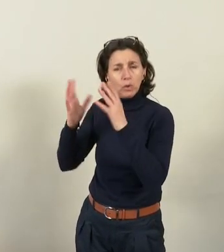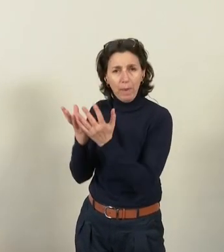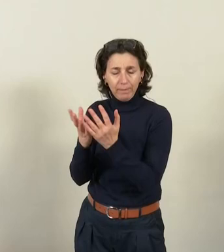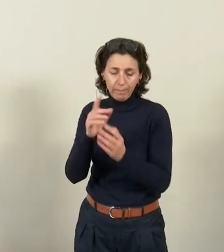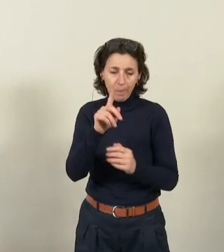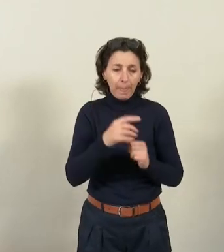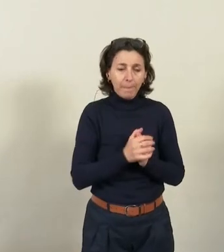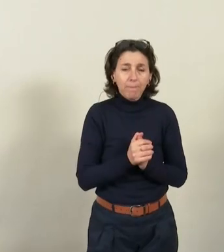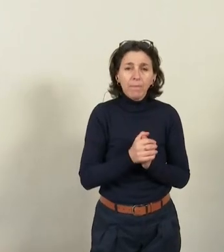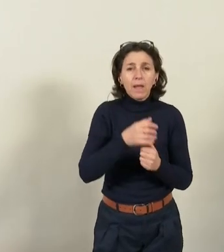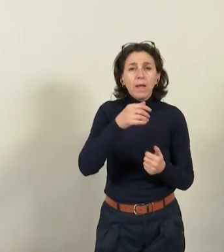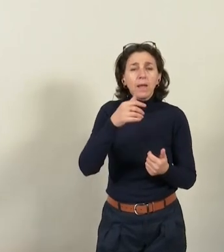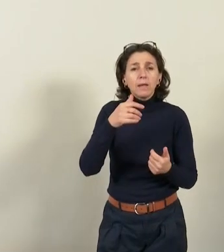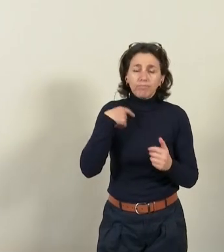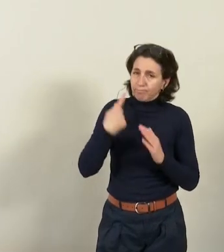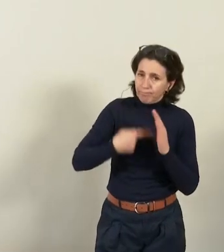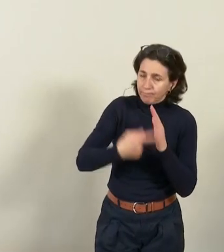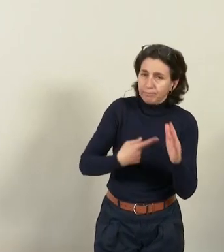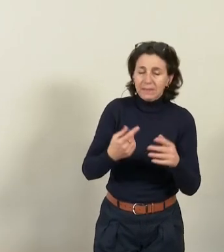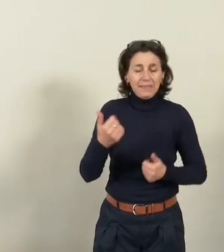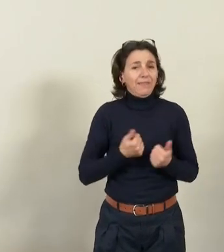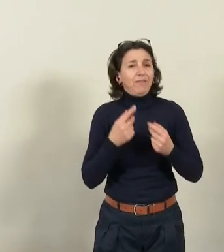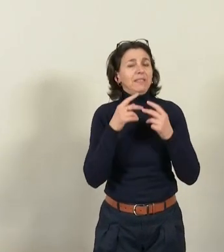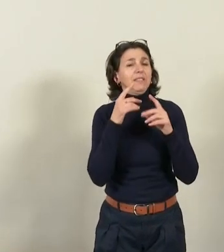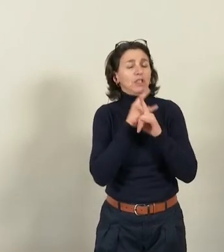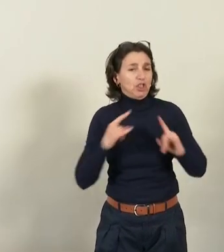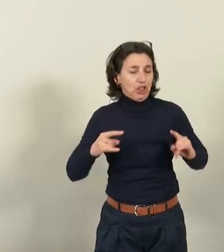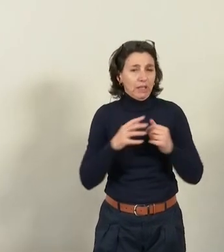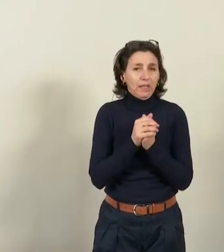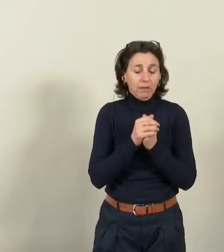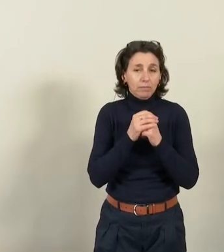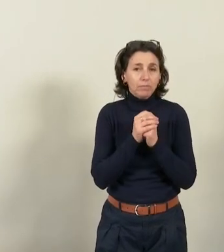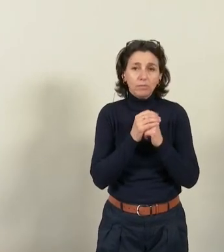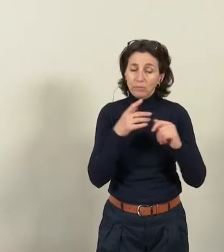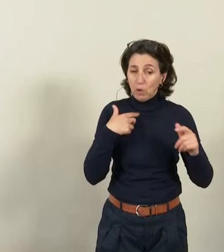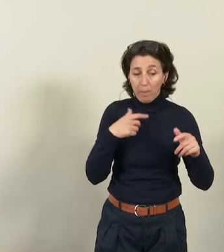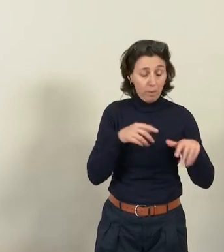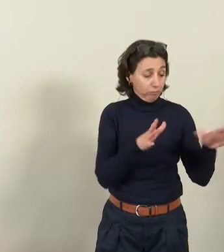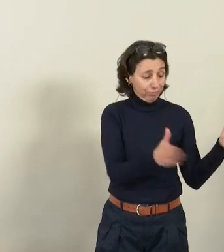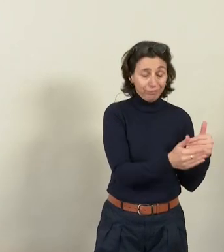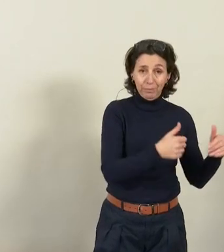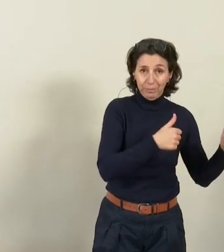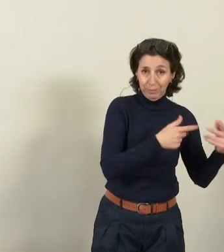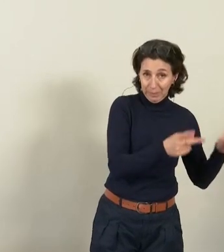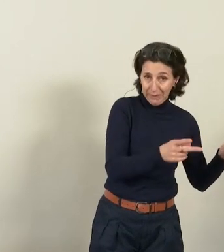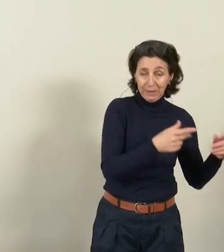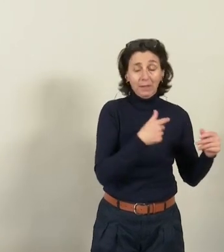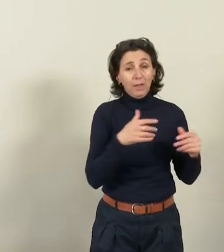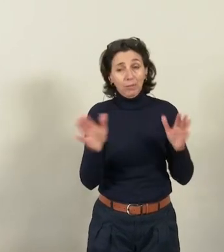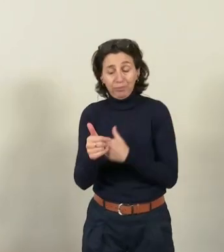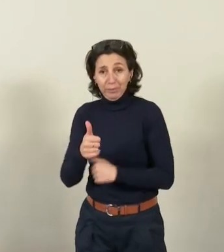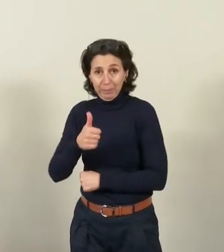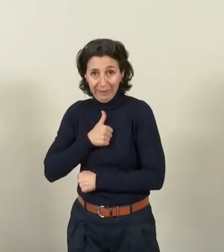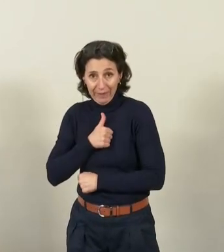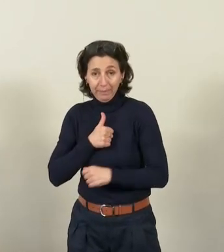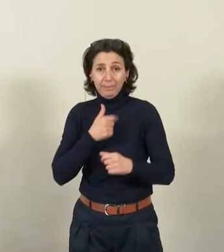sollicité aussi bien par un locataire du parc public que privé en fait il ém un avis donc même les bailleurs publics en fait lorsque